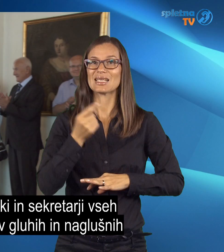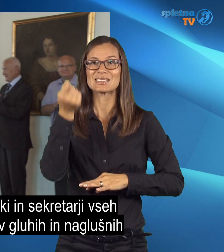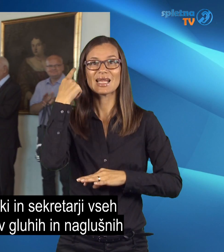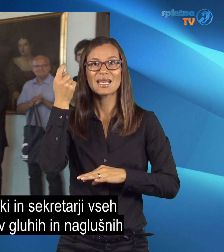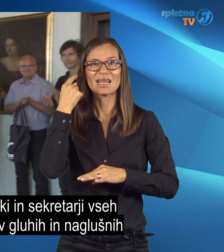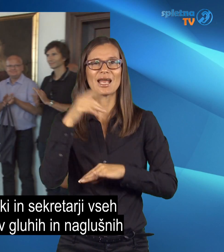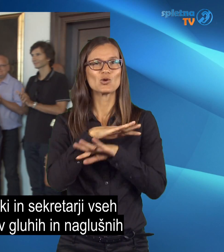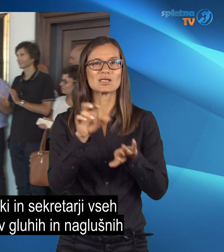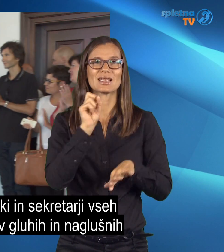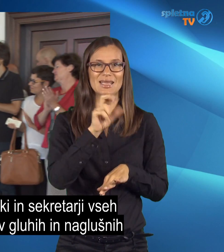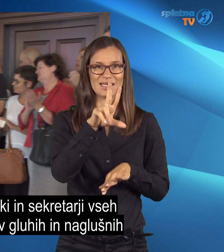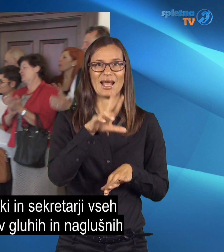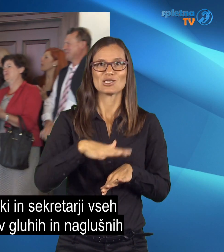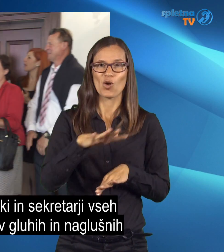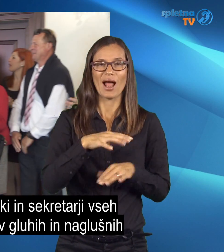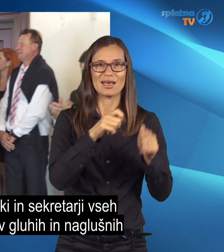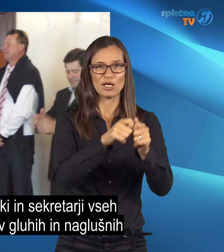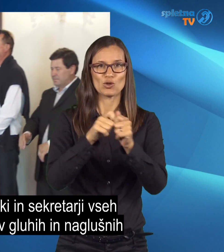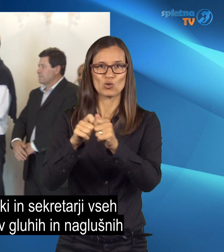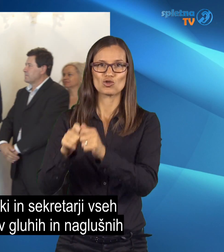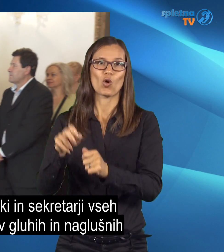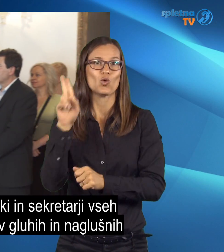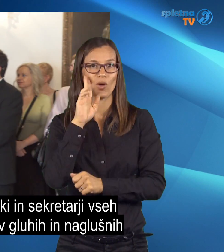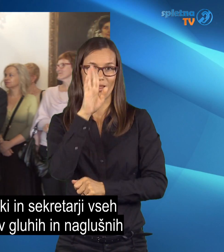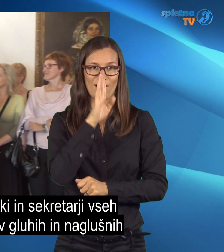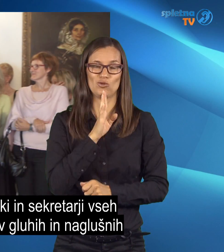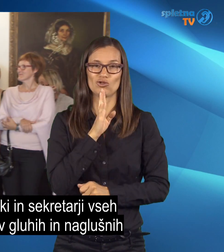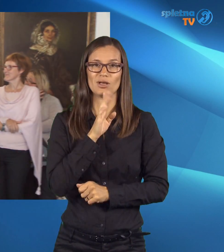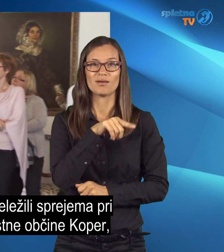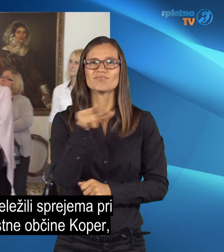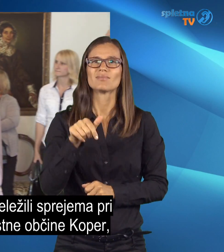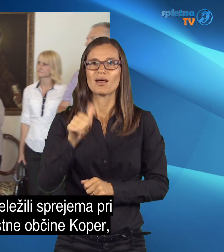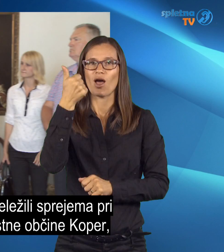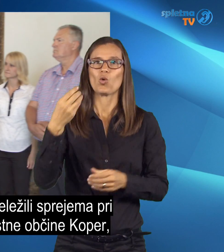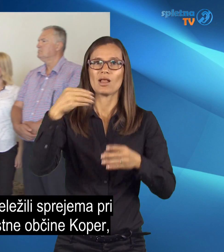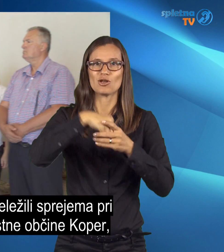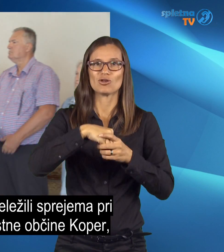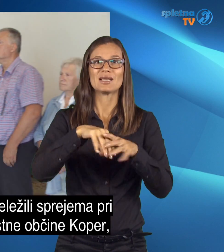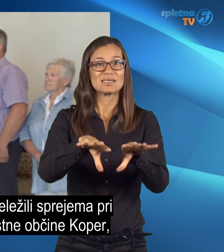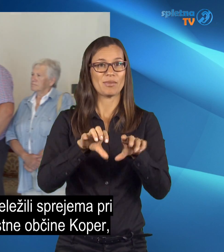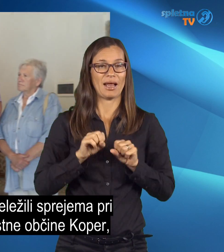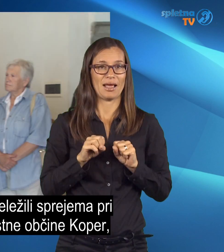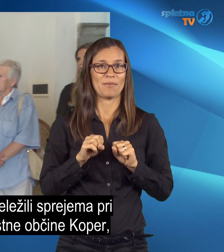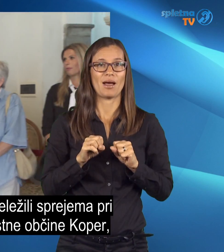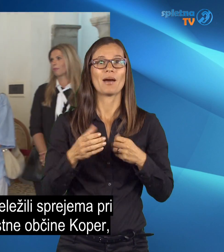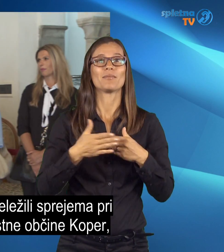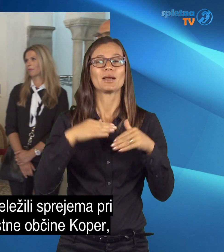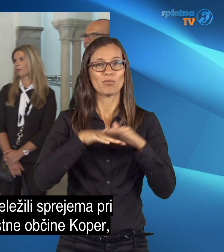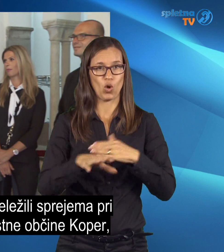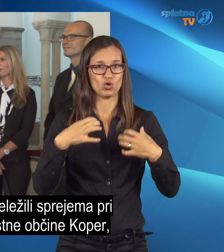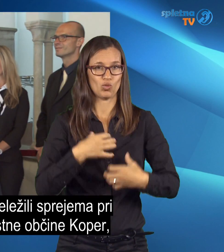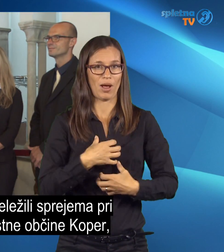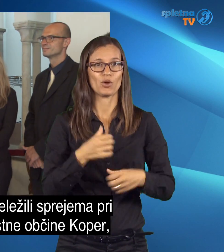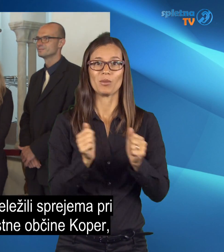Predsedniki in sekretarji vseh 13 lokalnih društev gluhih in naglušnih so se najprej udeležili sprejema pri